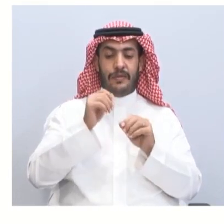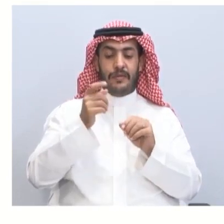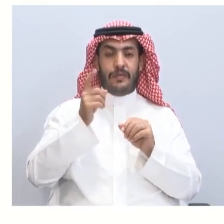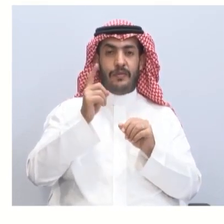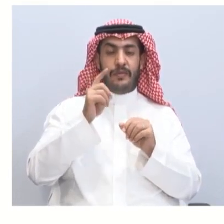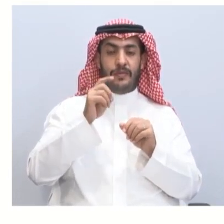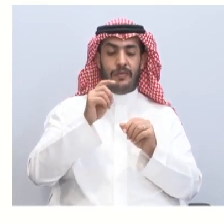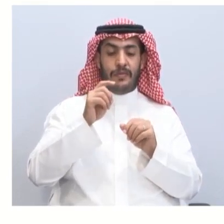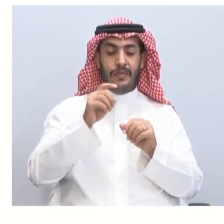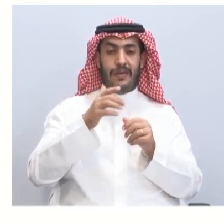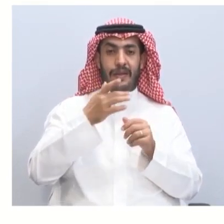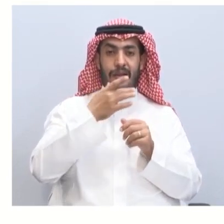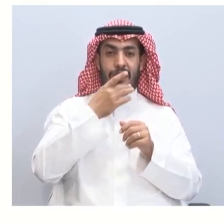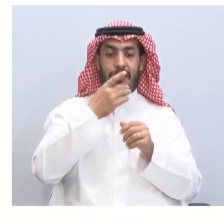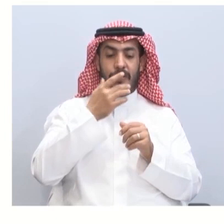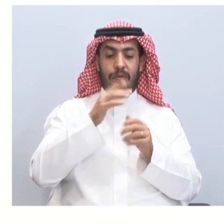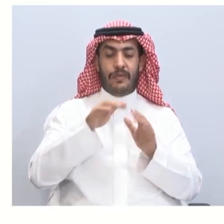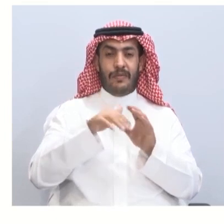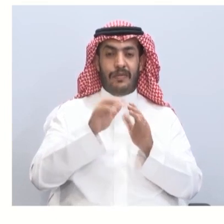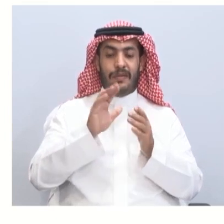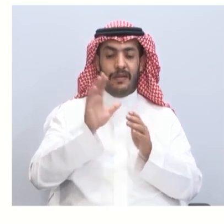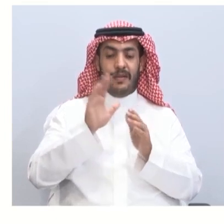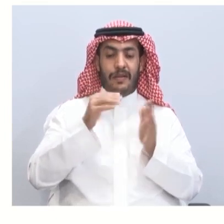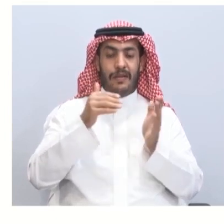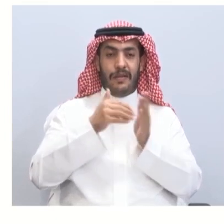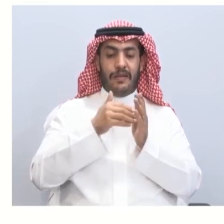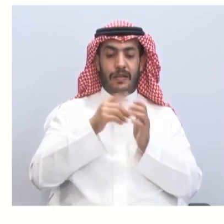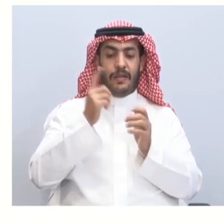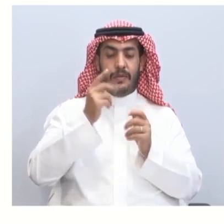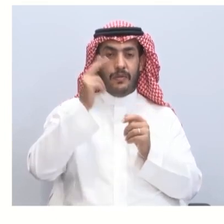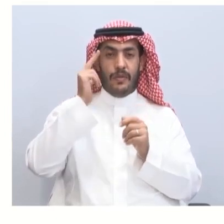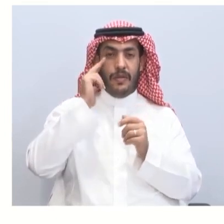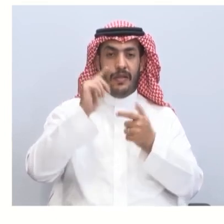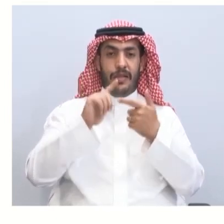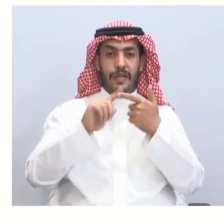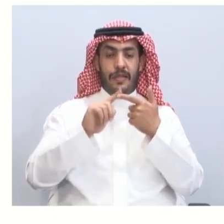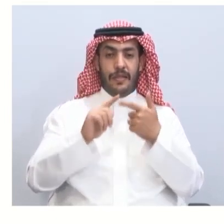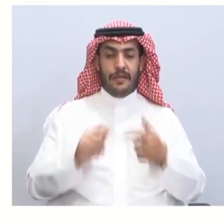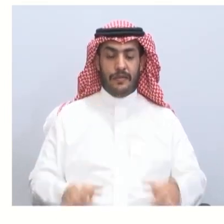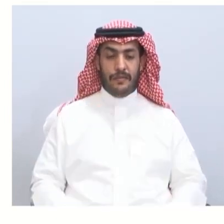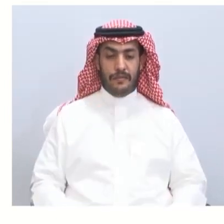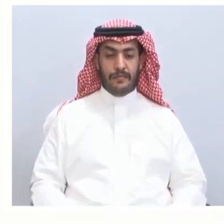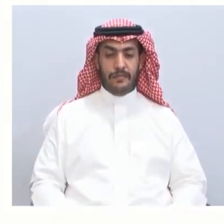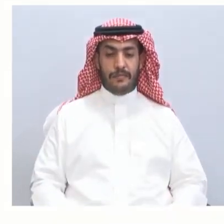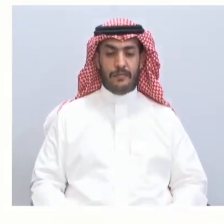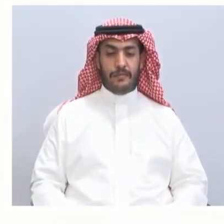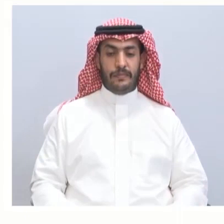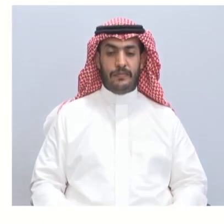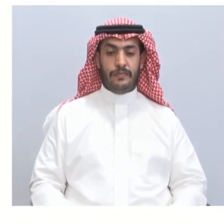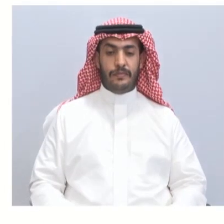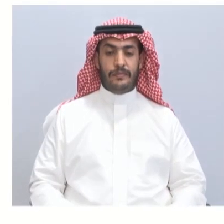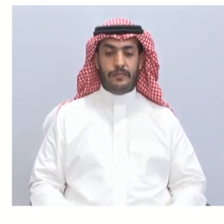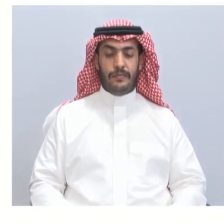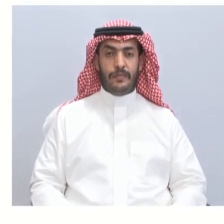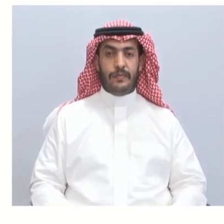خارج الرياض وانتهاء الوله السعوديه الثانيه